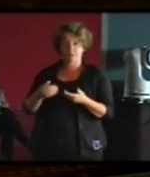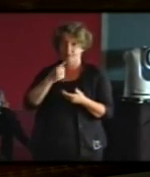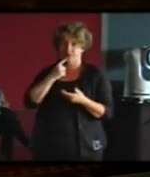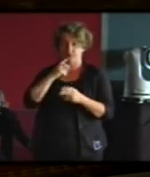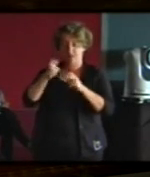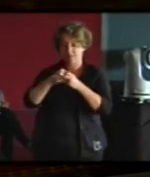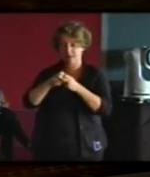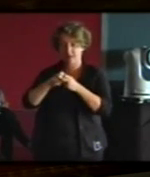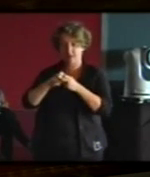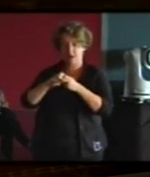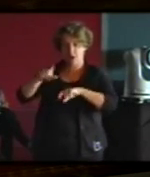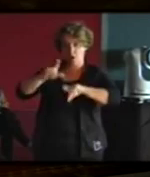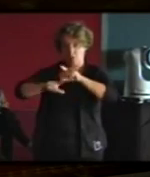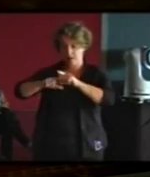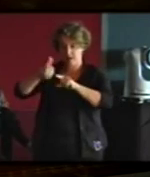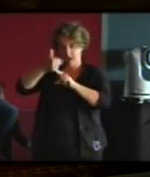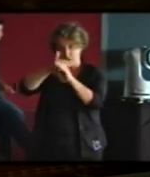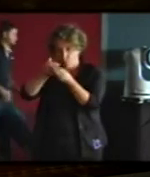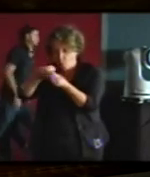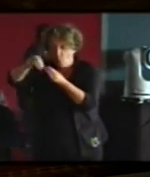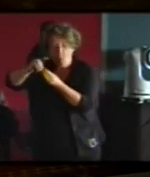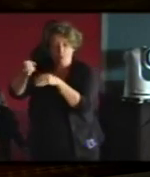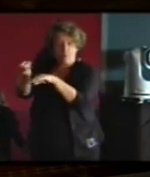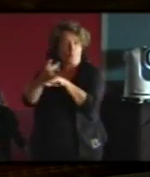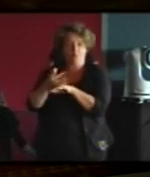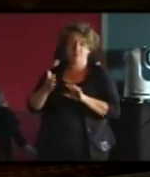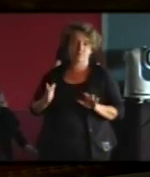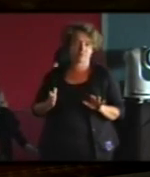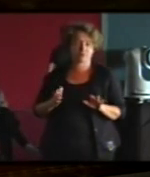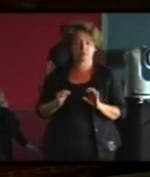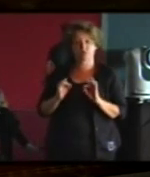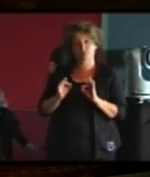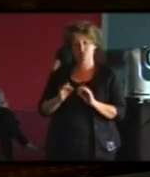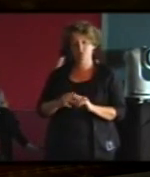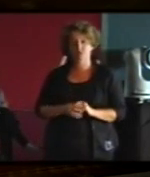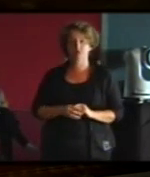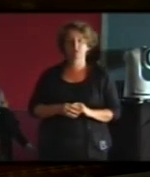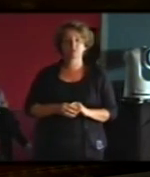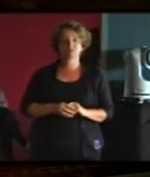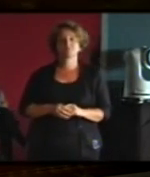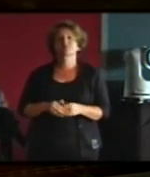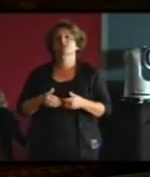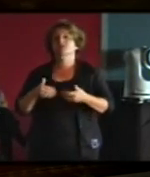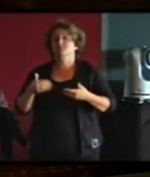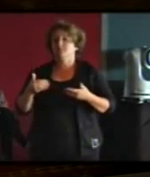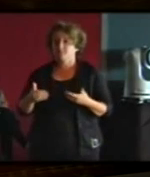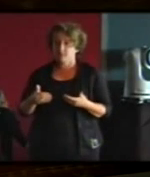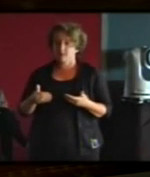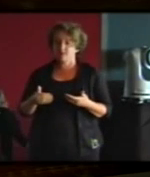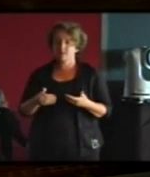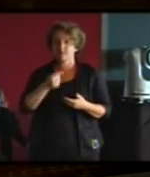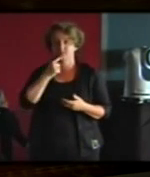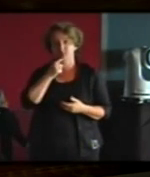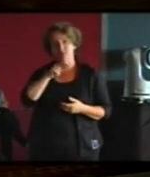de loyer d'un locataire. Pas un. Voilà. Okay. Alors, ce qui se passe, c'est que, par contre, vous en recevez de moins en